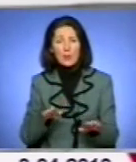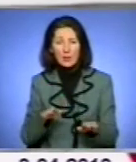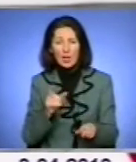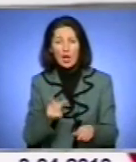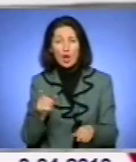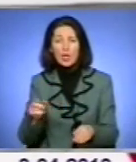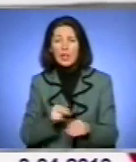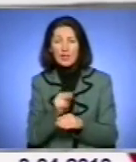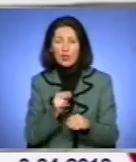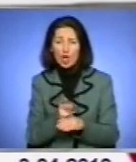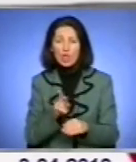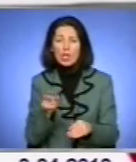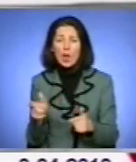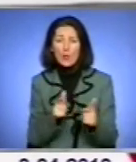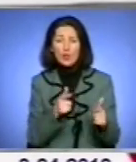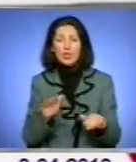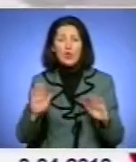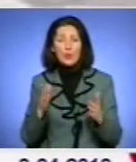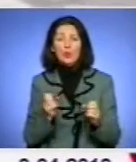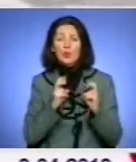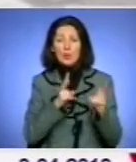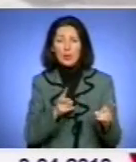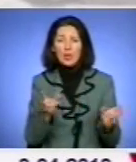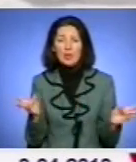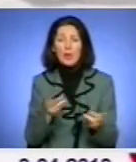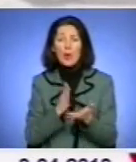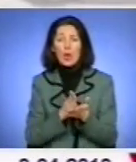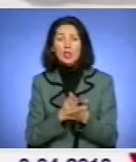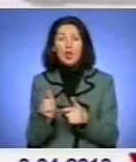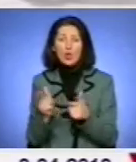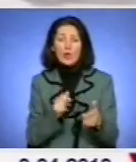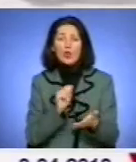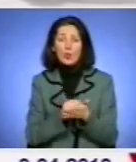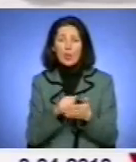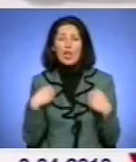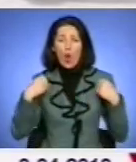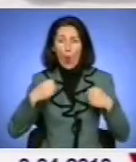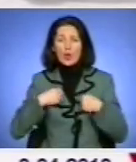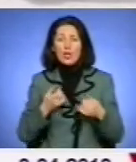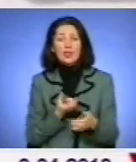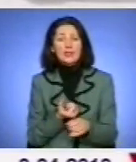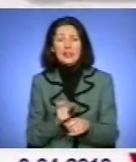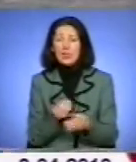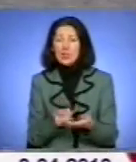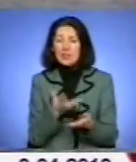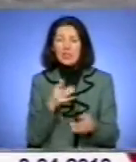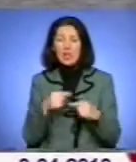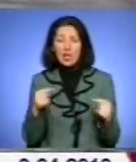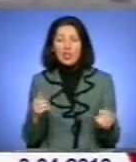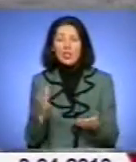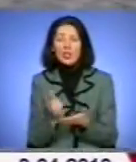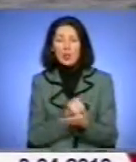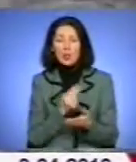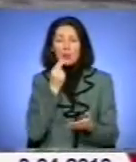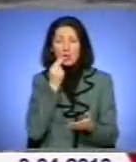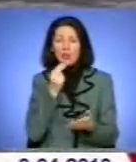у випадку небезпеки. Потрібно мати напоготові документи, одяг, найбільш цінні речі, запас продуктів харчування на декілька